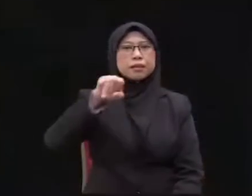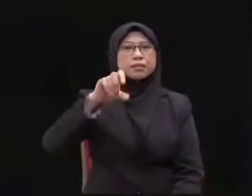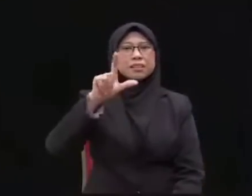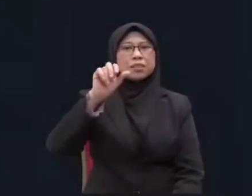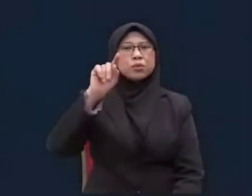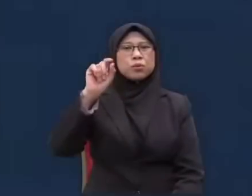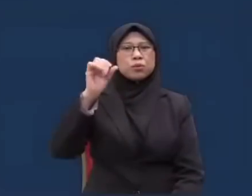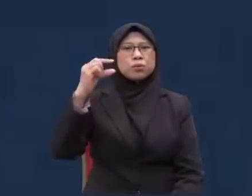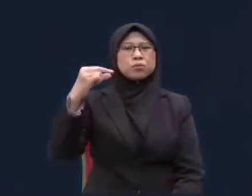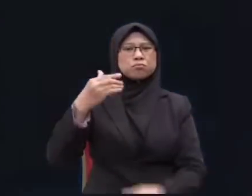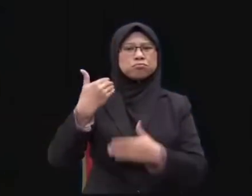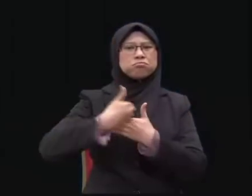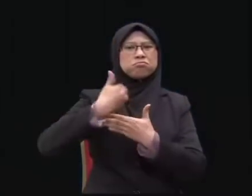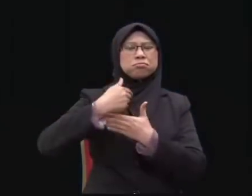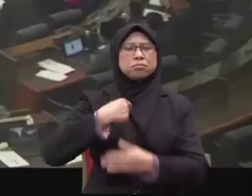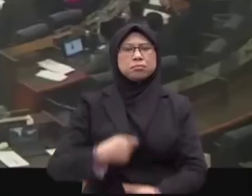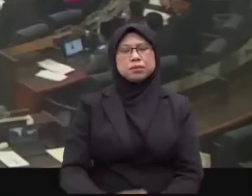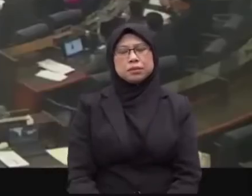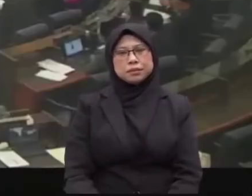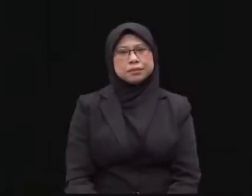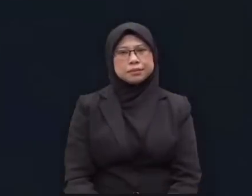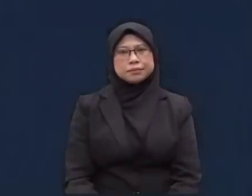Bukan.